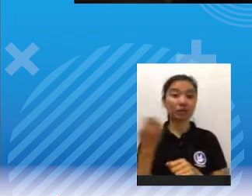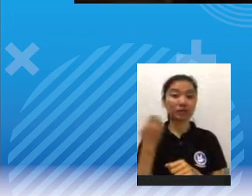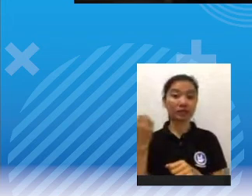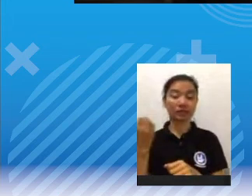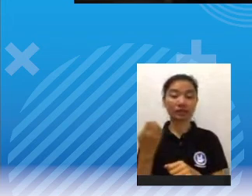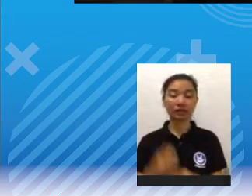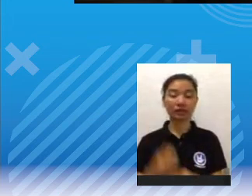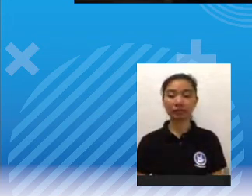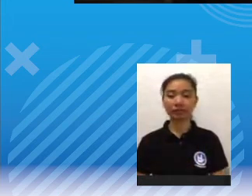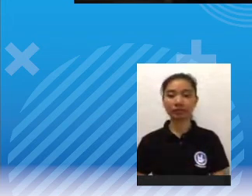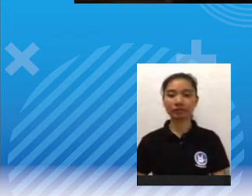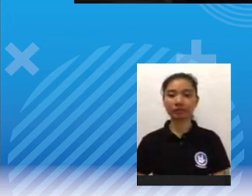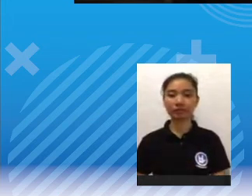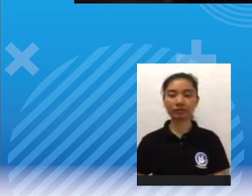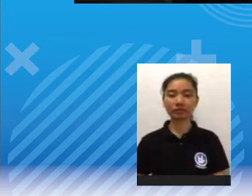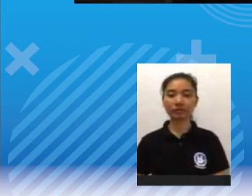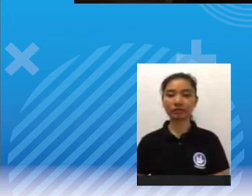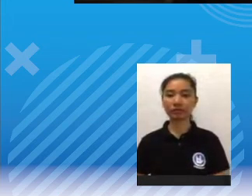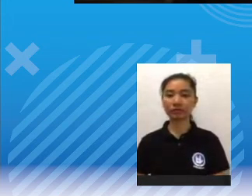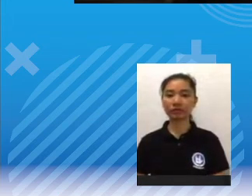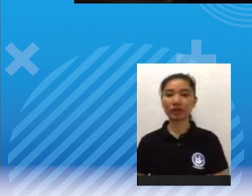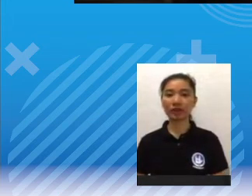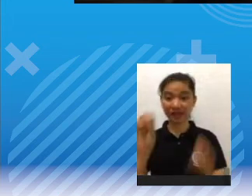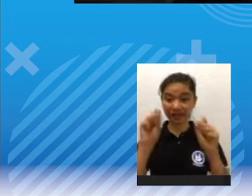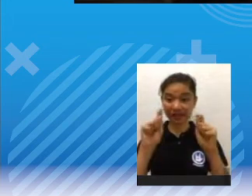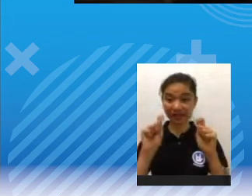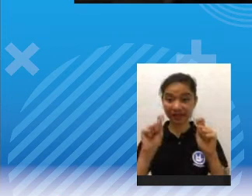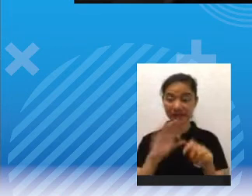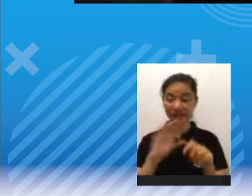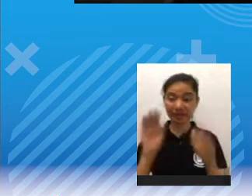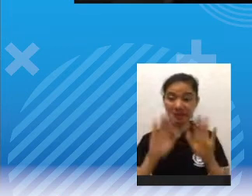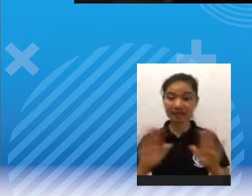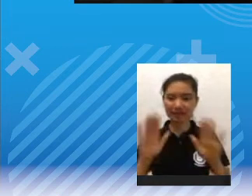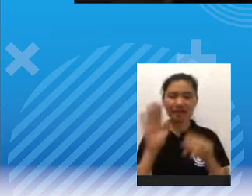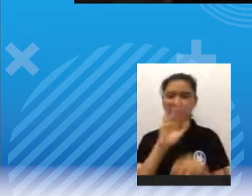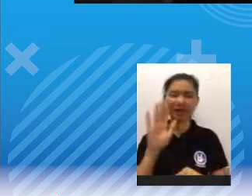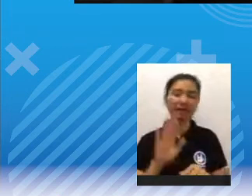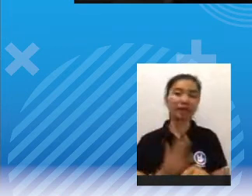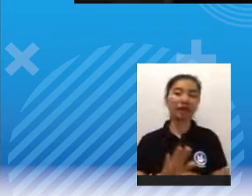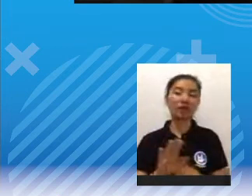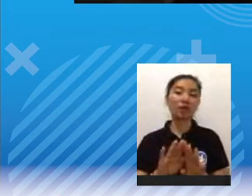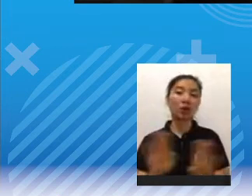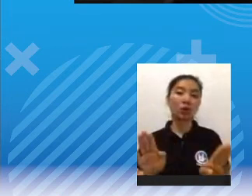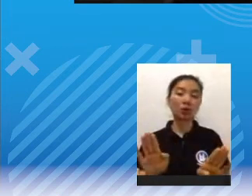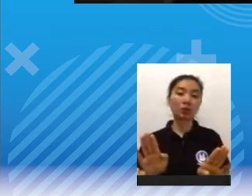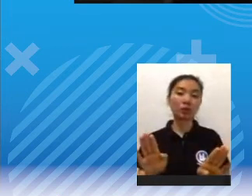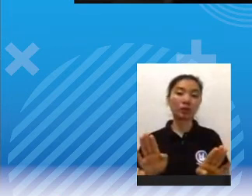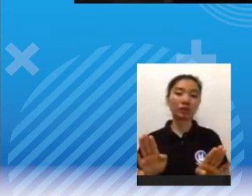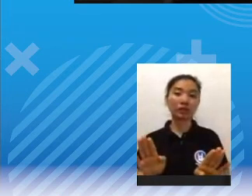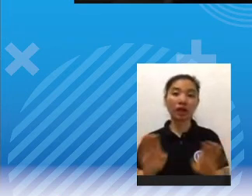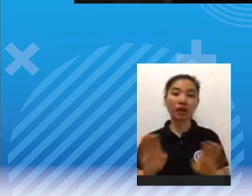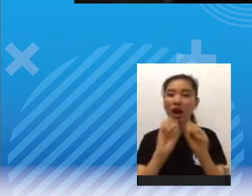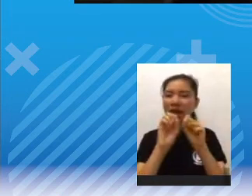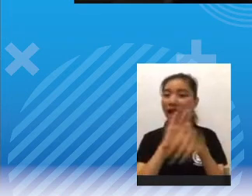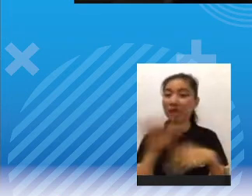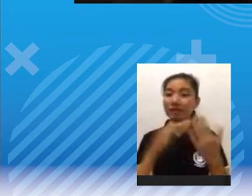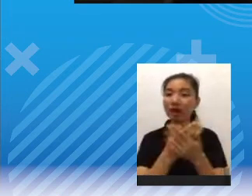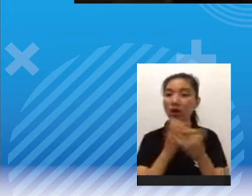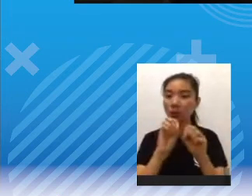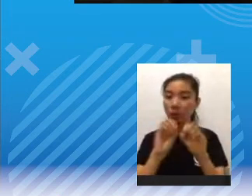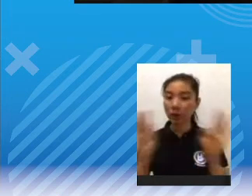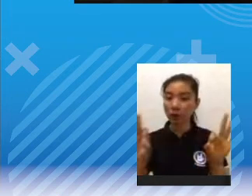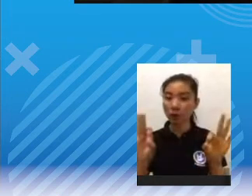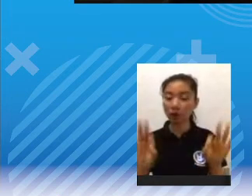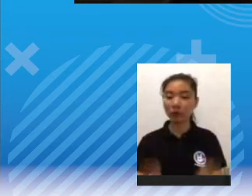Weekends, never ko talagang binuksan ng work emails ko. Talagang hindi ko sila, wala akong ginagalaw na